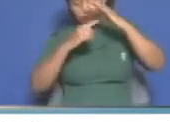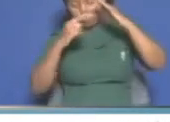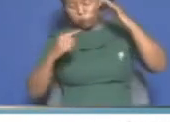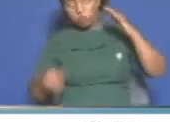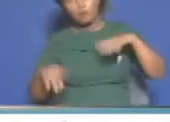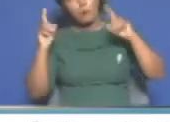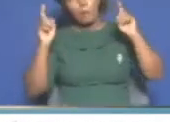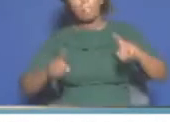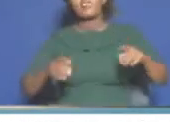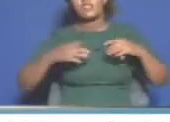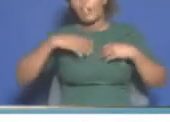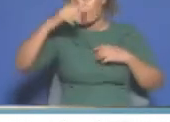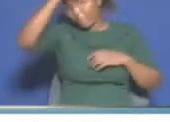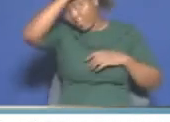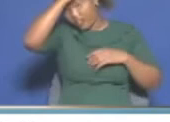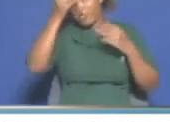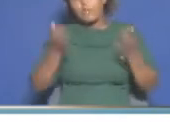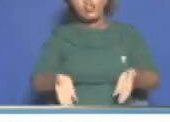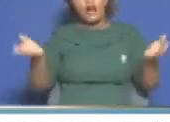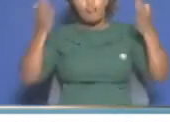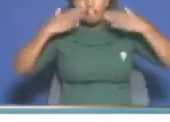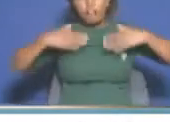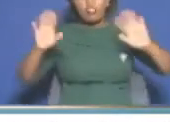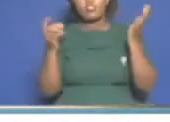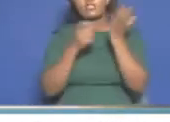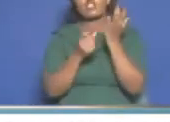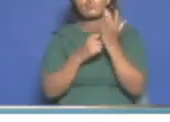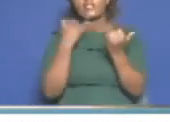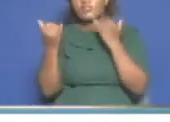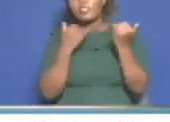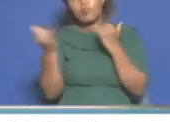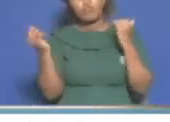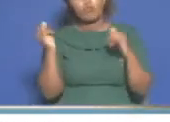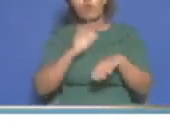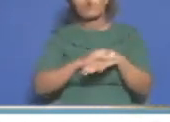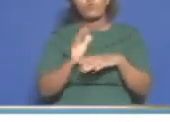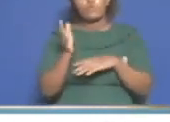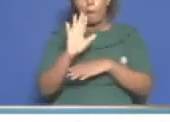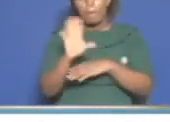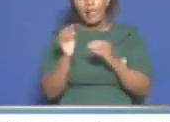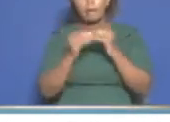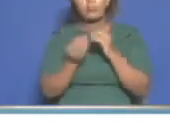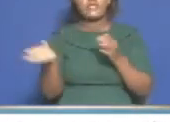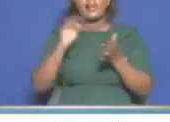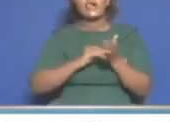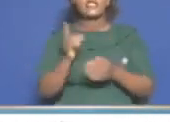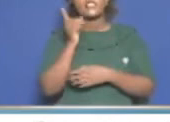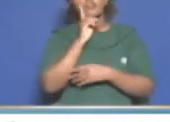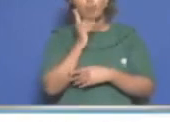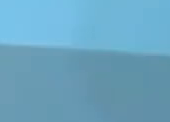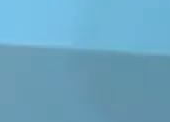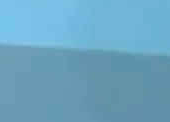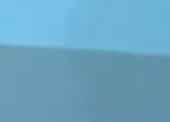ambapo tunafika kwenye tamati ya Tamrini. Shukran sana kwa wote waliotazama. Naitwa Nancy Okware, tukutane tena hapo kesho majaliwa.